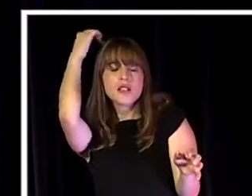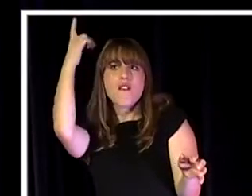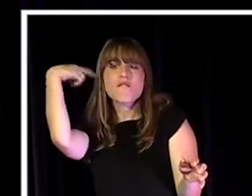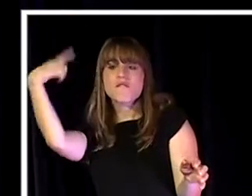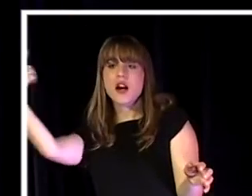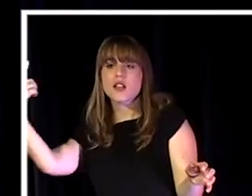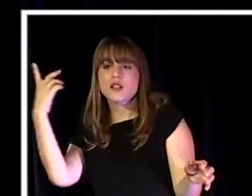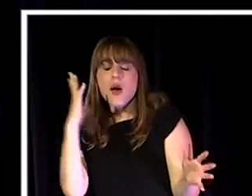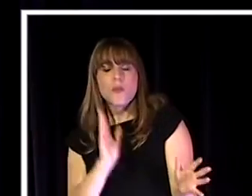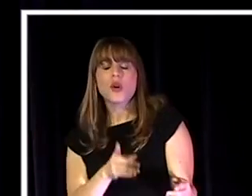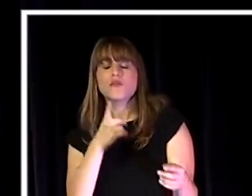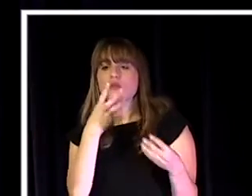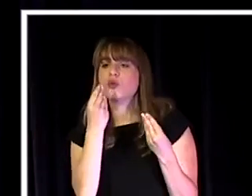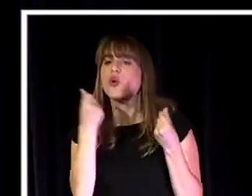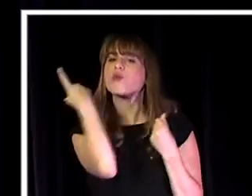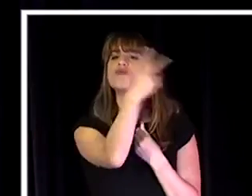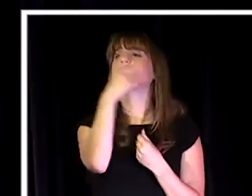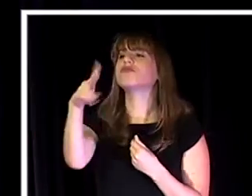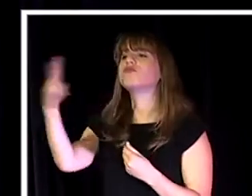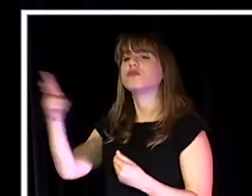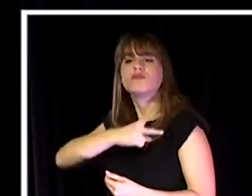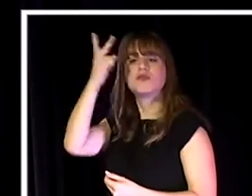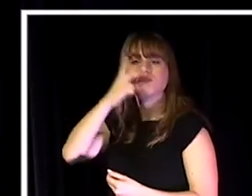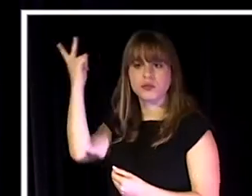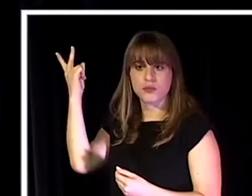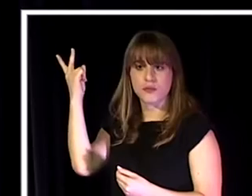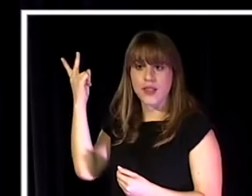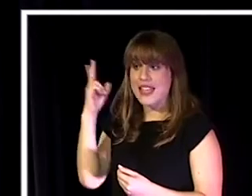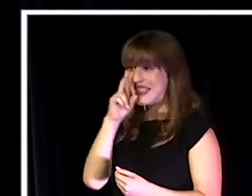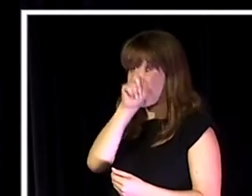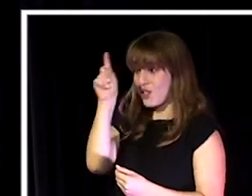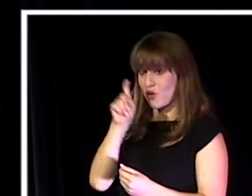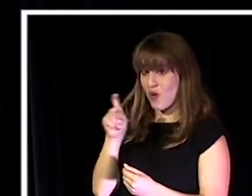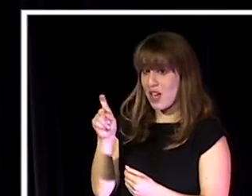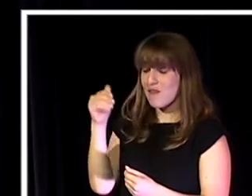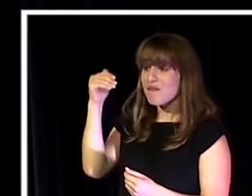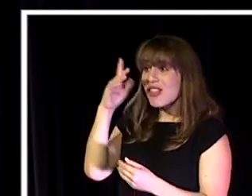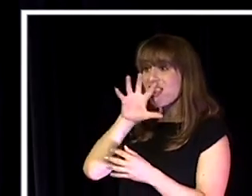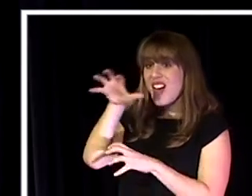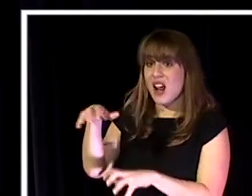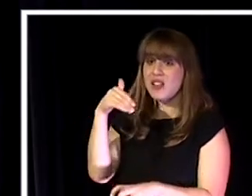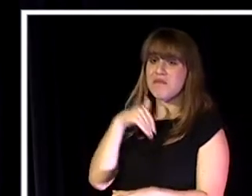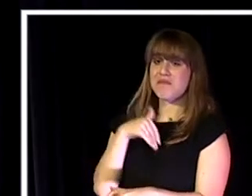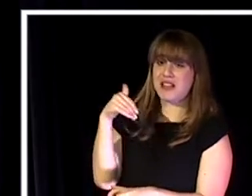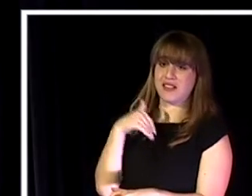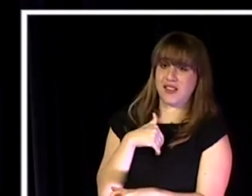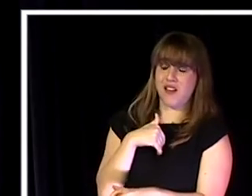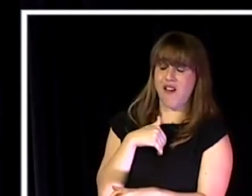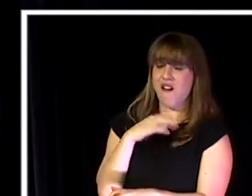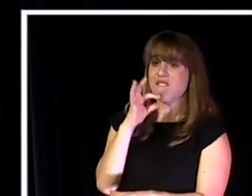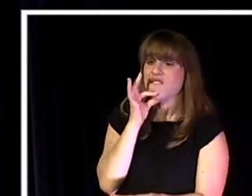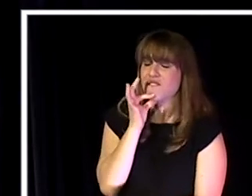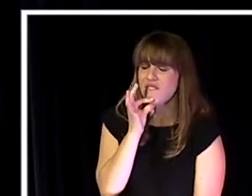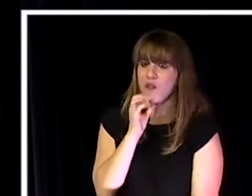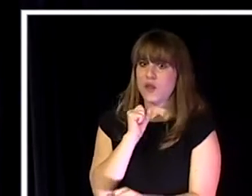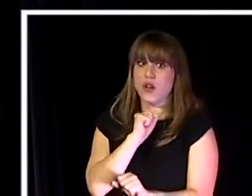όσο σκληρός τους αντέχεις. Στην πραγματική ζωή, οι δράκοι κρύβονται μέσα μας. Και είναι η φόβη μας. Είναι ο